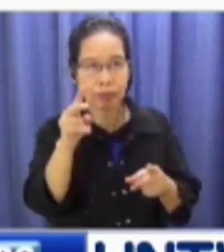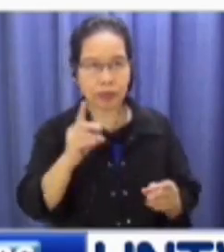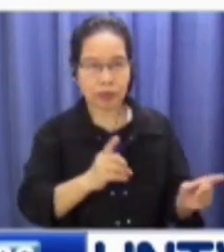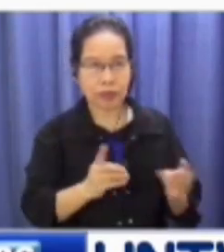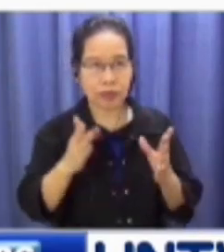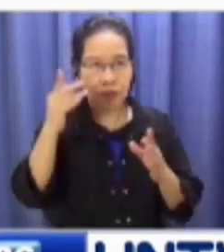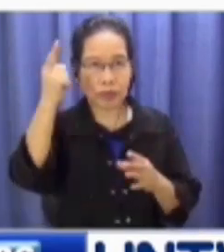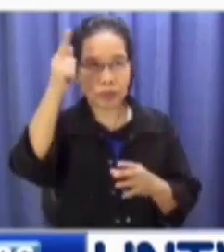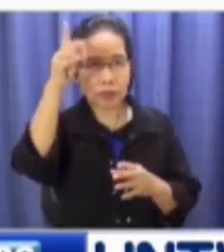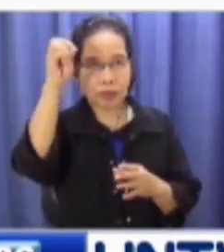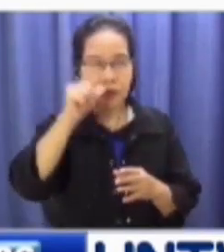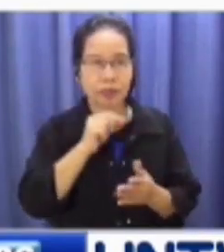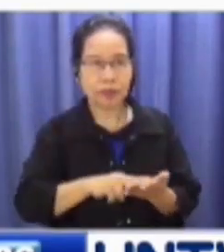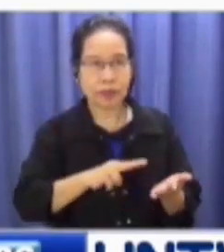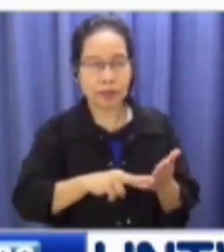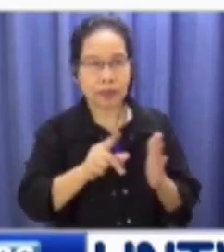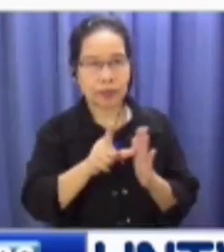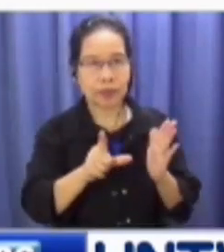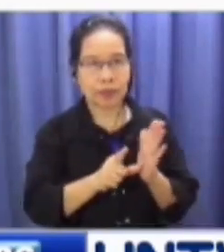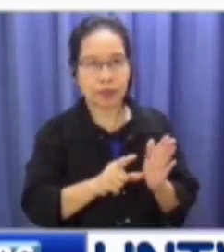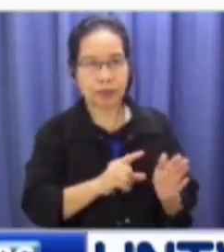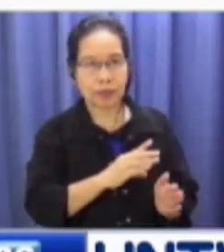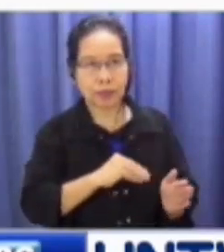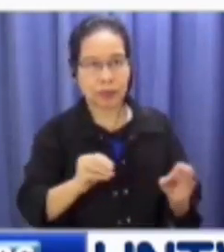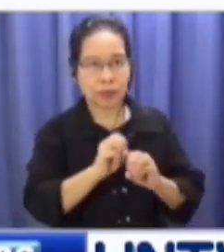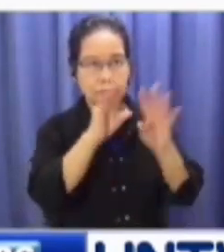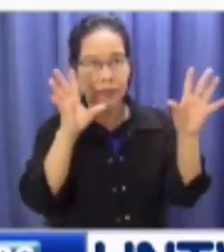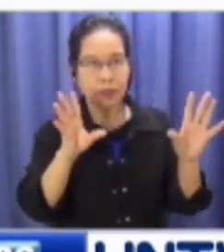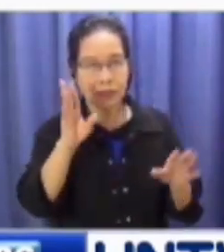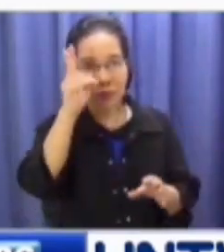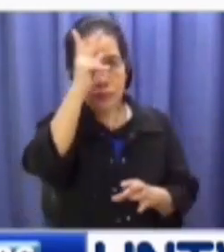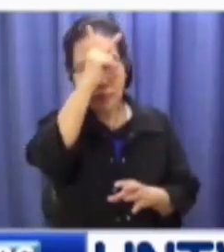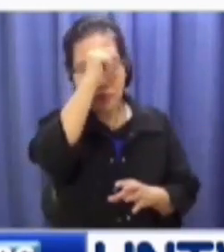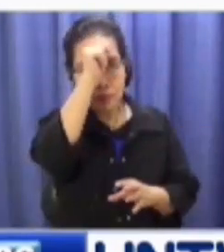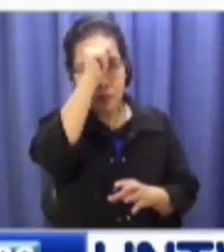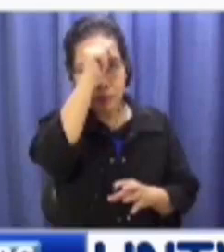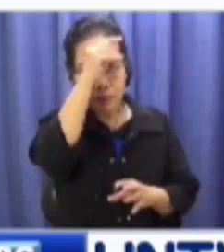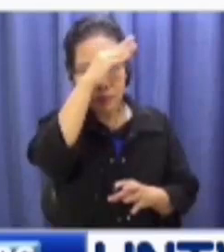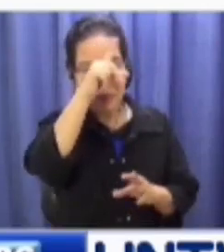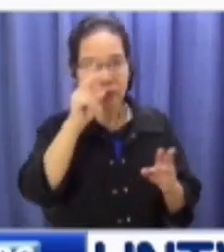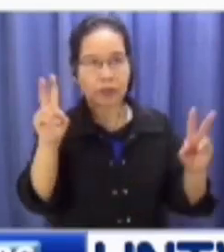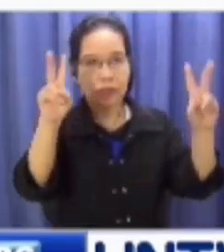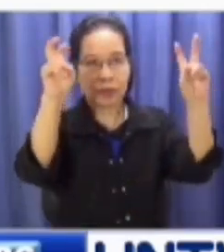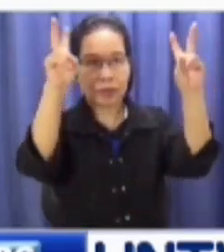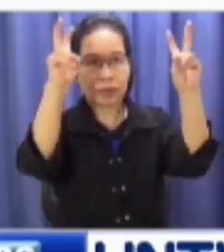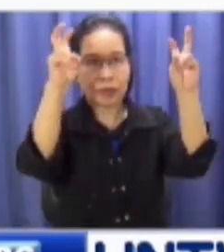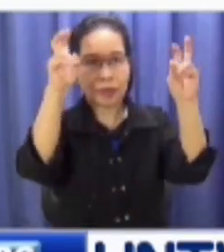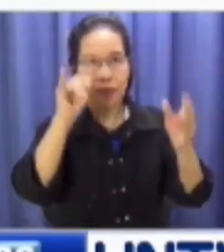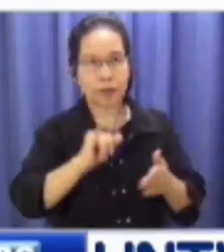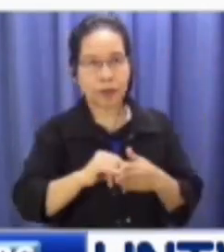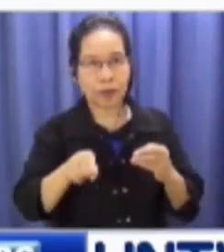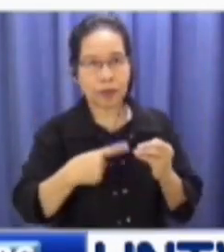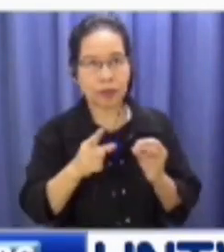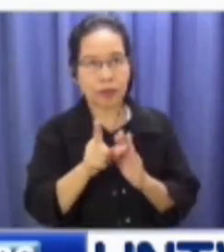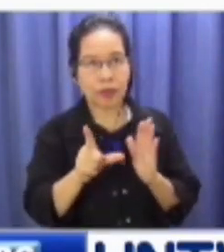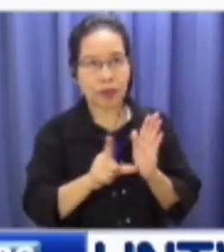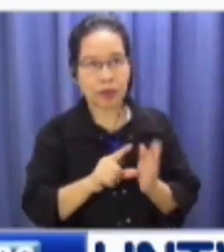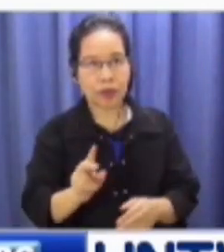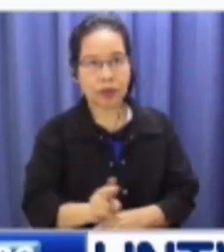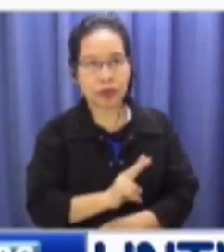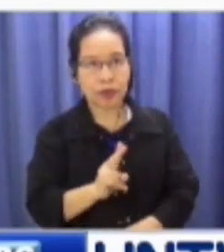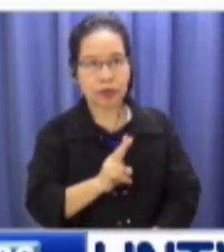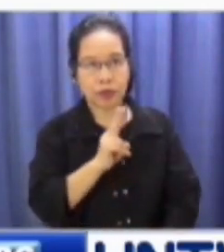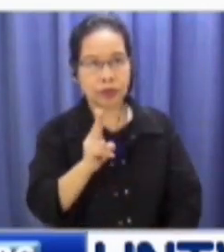law, because I want to clarify, Kuya Daniel, yung pong issue yon that according to the law, the use of